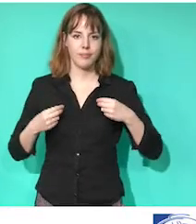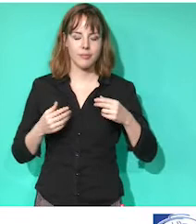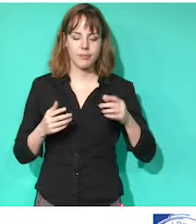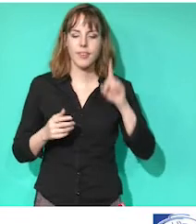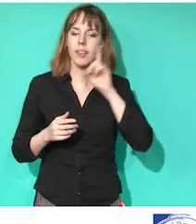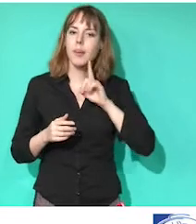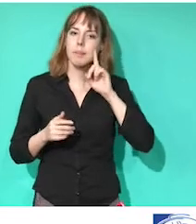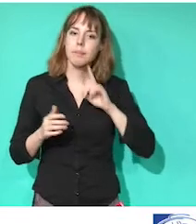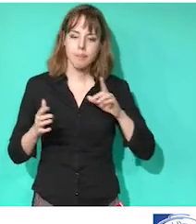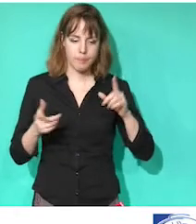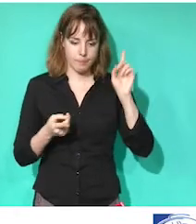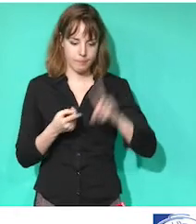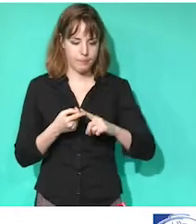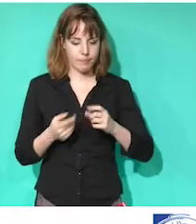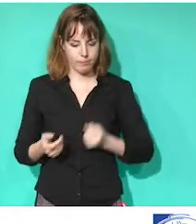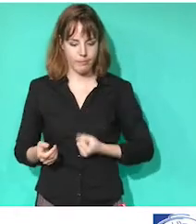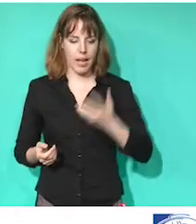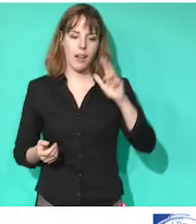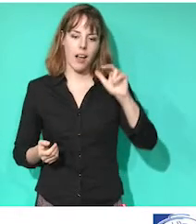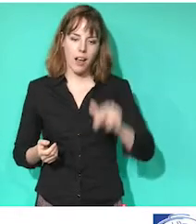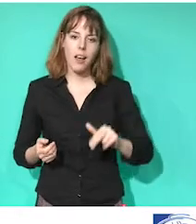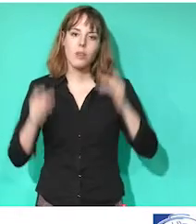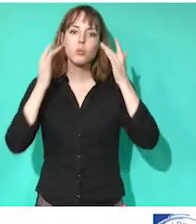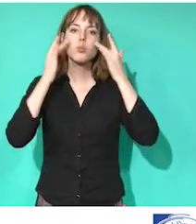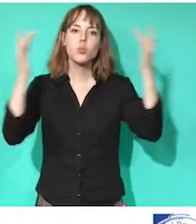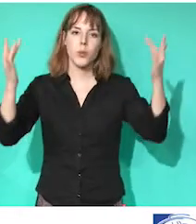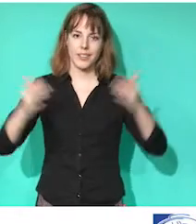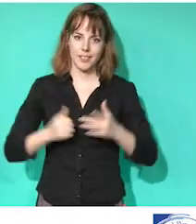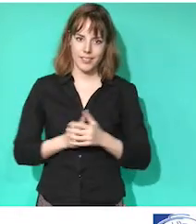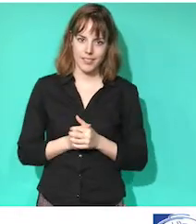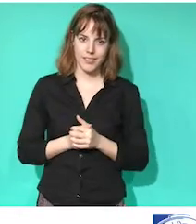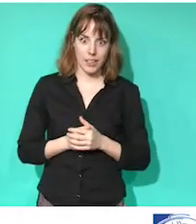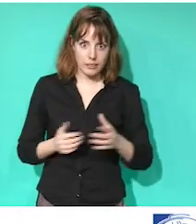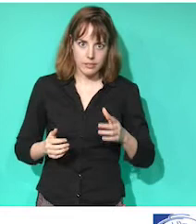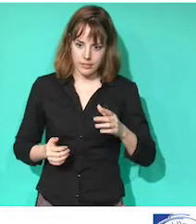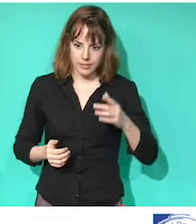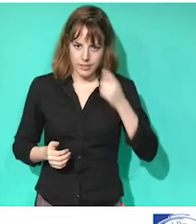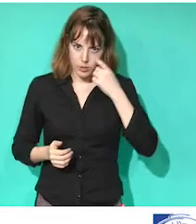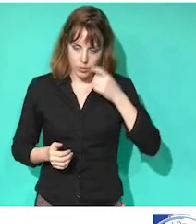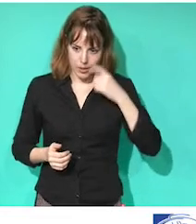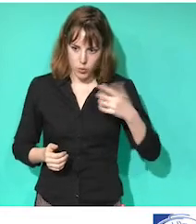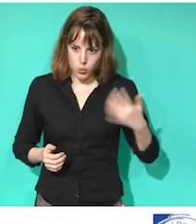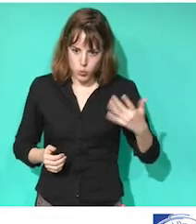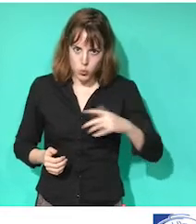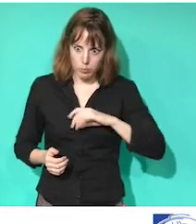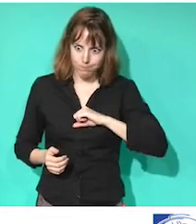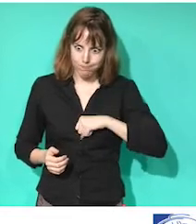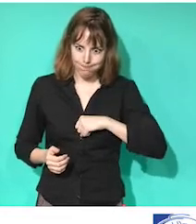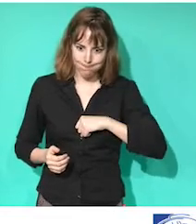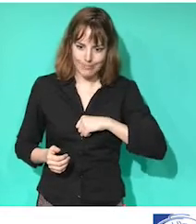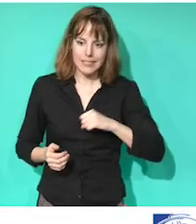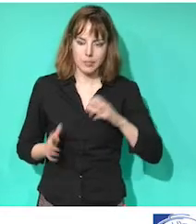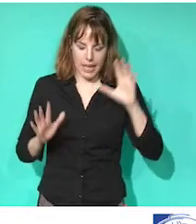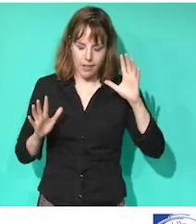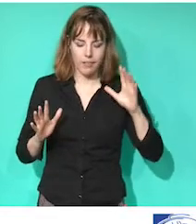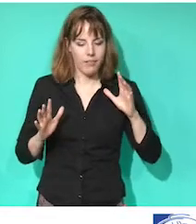femmes dans l'art et la culture. Donc là aussi, un constat assez affligeant, mais des réponses positives pour déconstruire